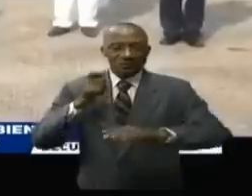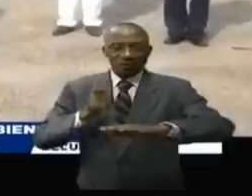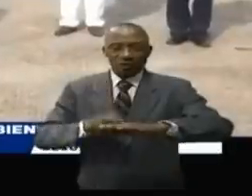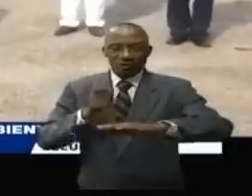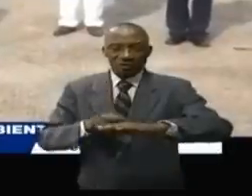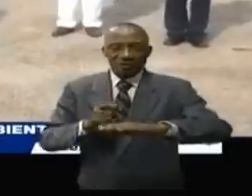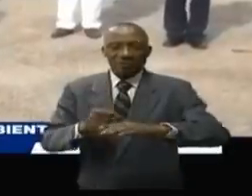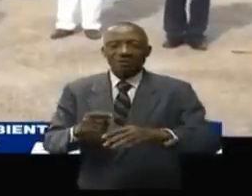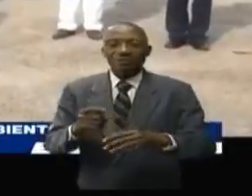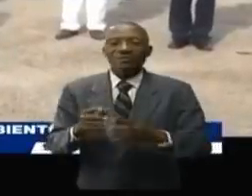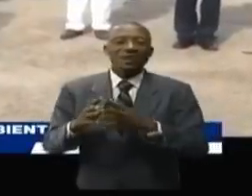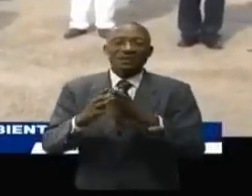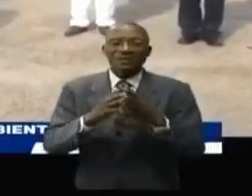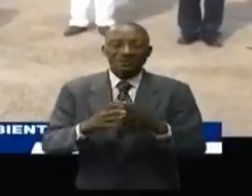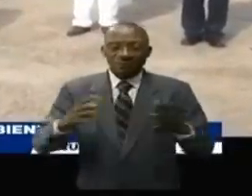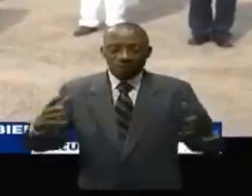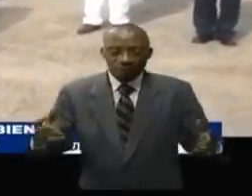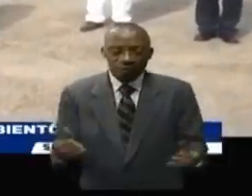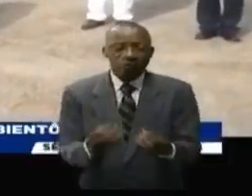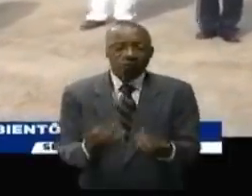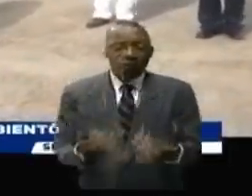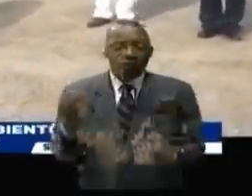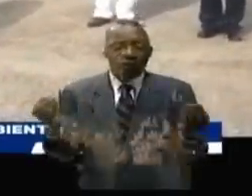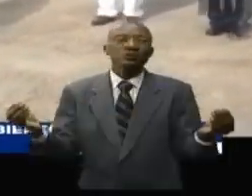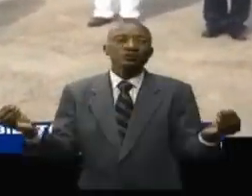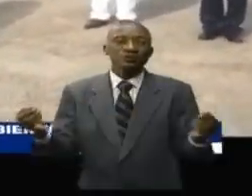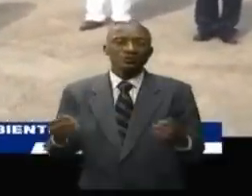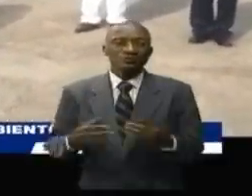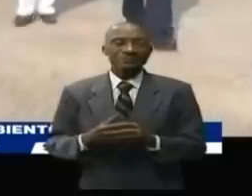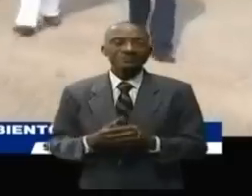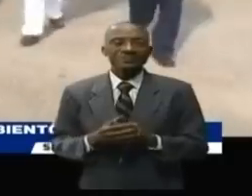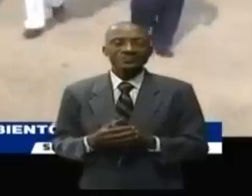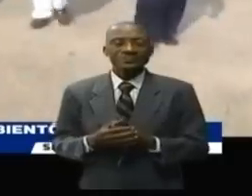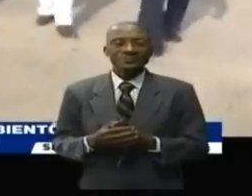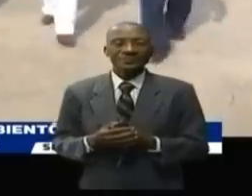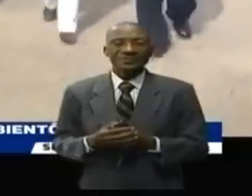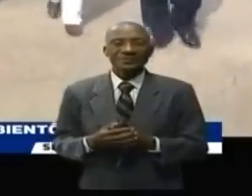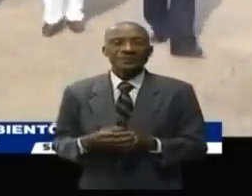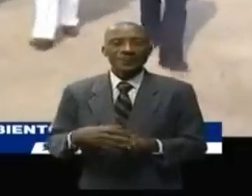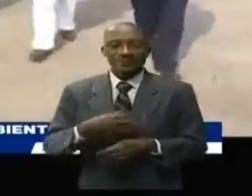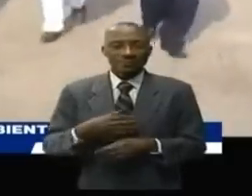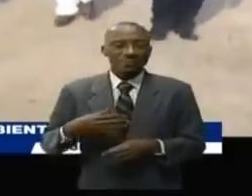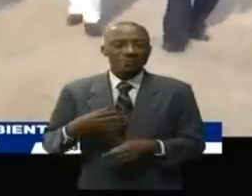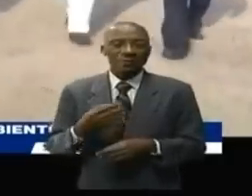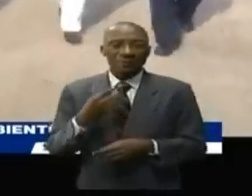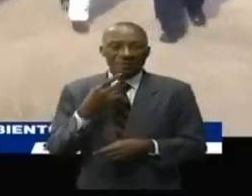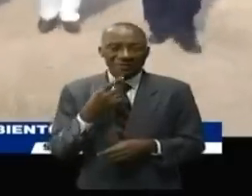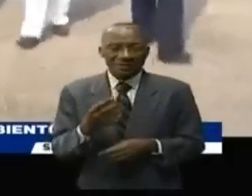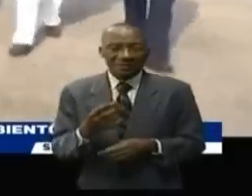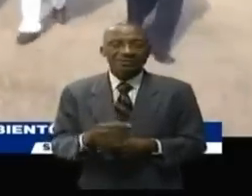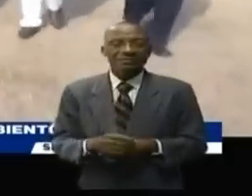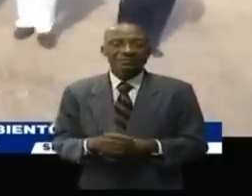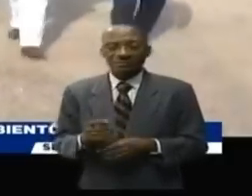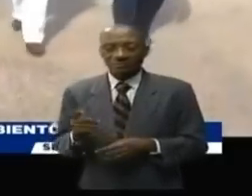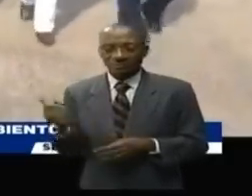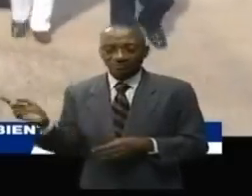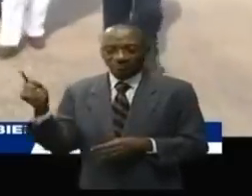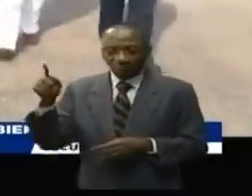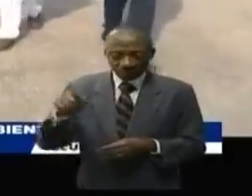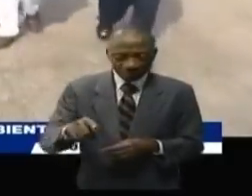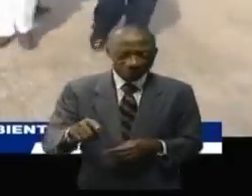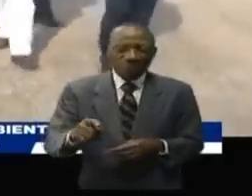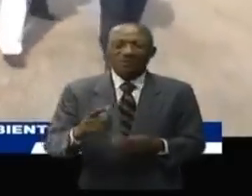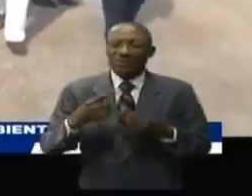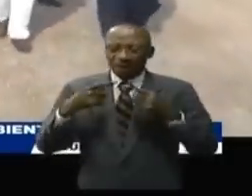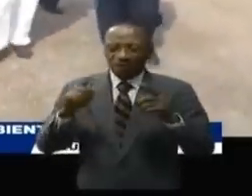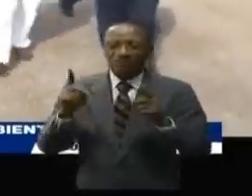solution. Le gouverneur de la province du Tanganyika a déclaré à l'aéroport qu'elle vient se rallier à sa population pour la marche de ce lundi